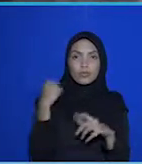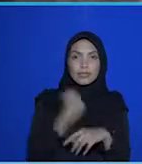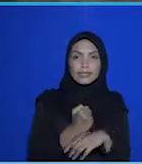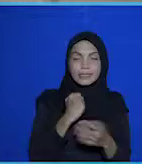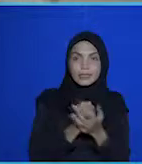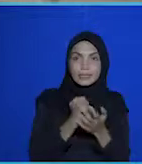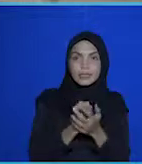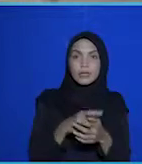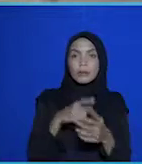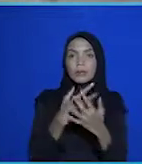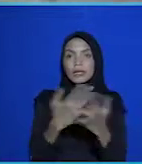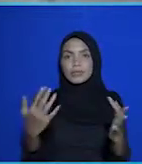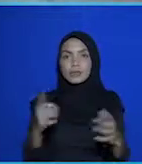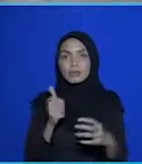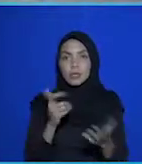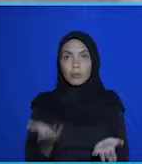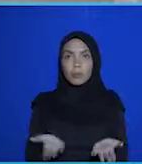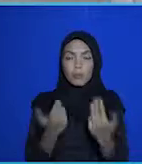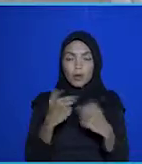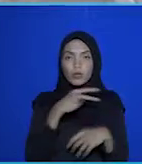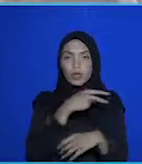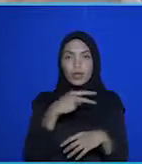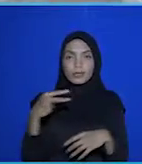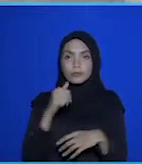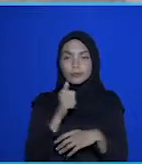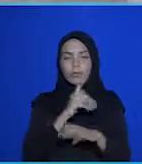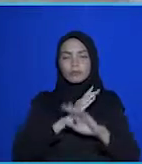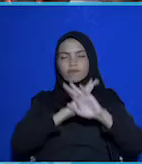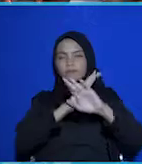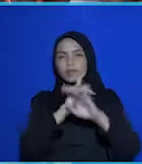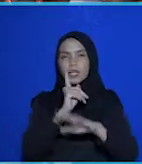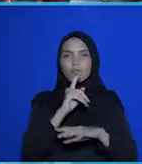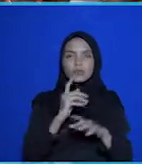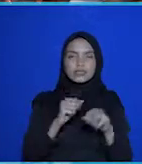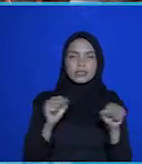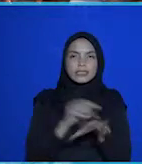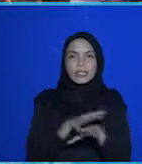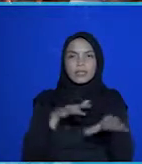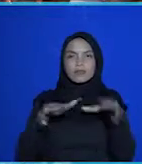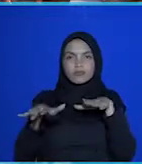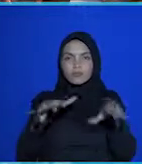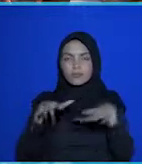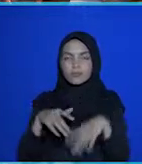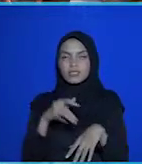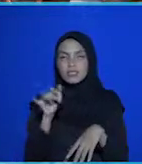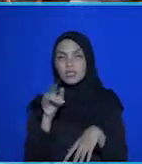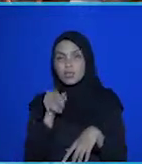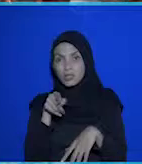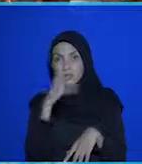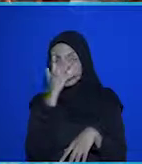baik sehingga dapat menjadi antisipasi apabila terjadi. Apa yang sudah dilakukan? Ini mirip apa yang